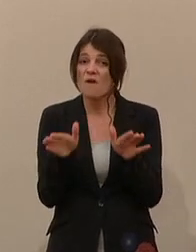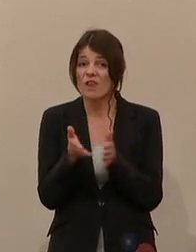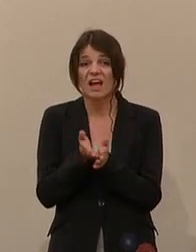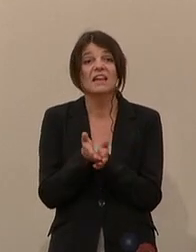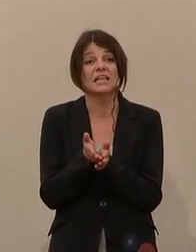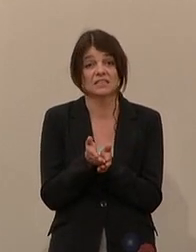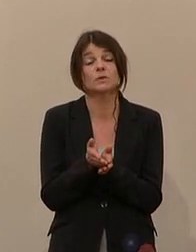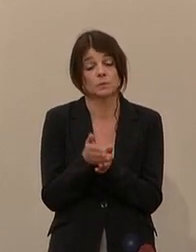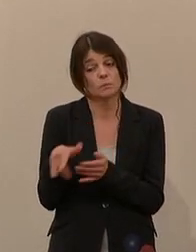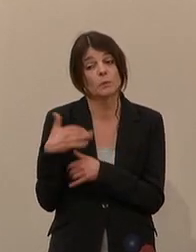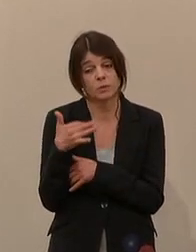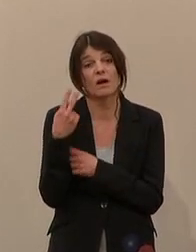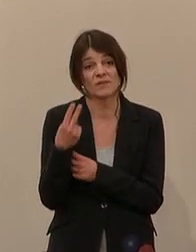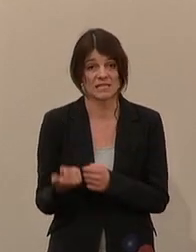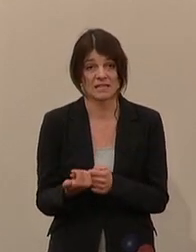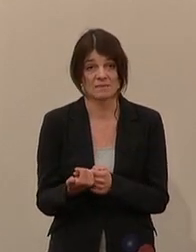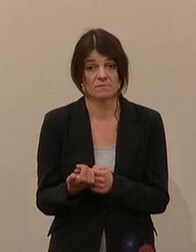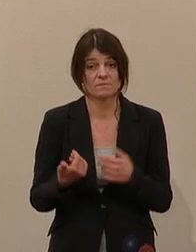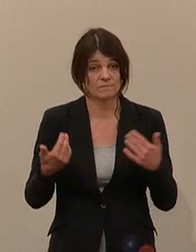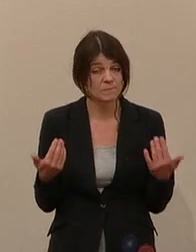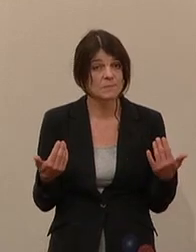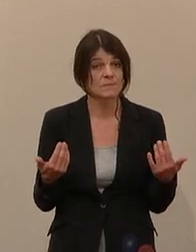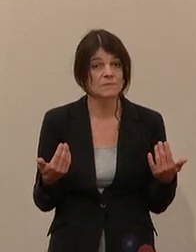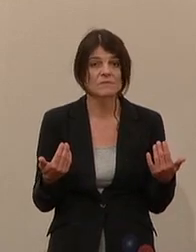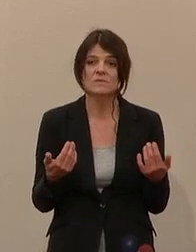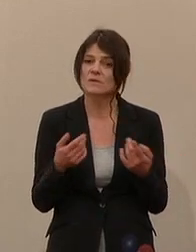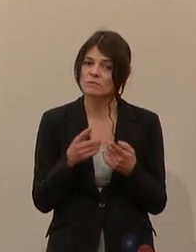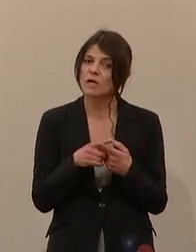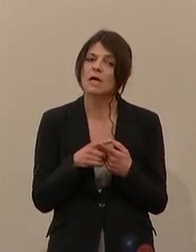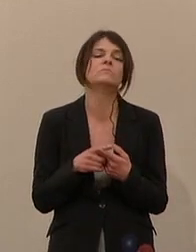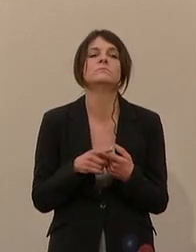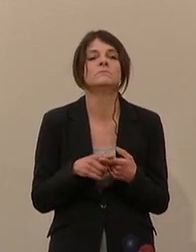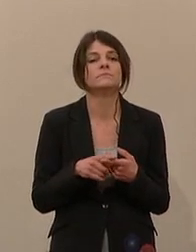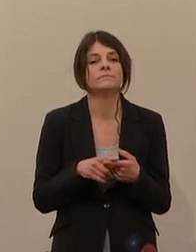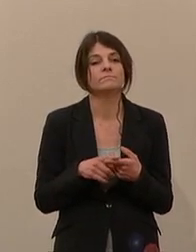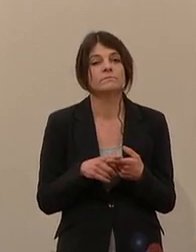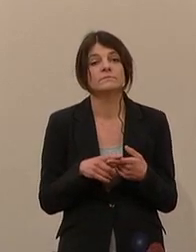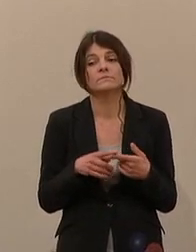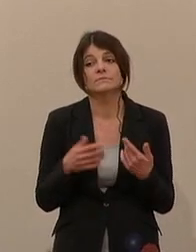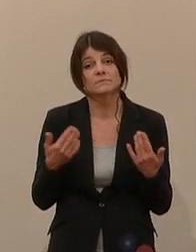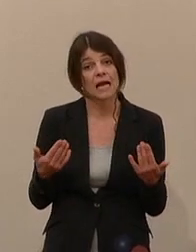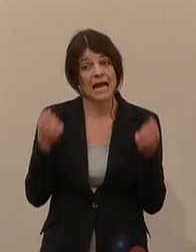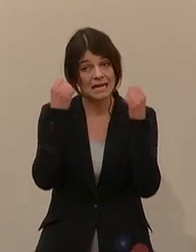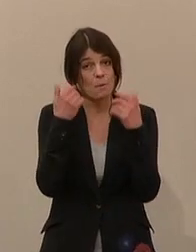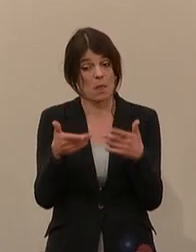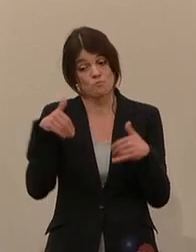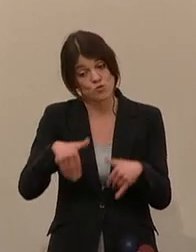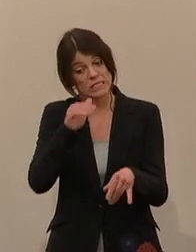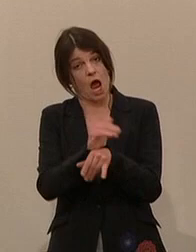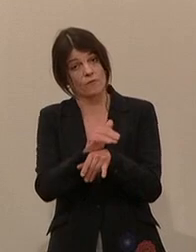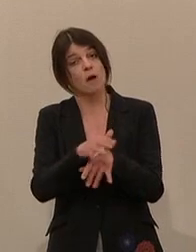Dienst ein wichtiger Faktor, wenn es darum geht, die Aufgaben und das Wirken der Republik zu